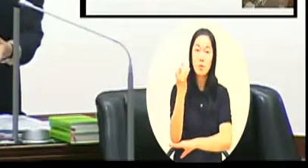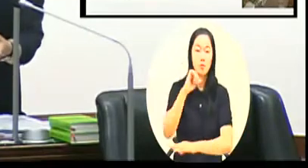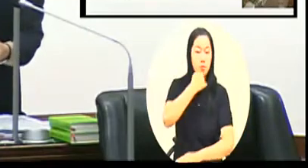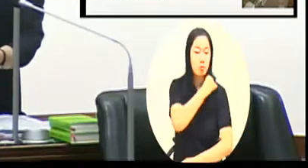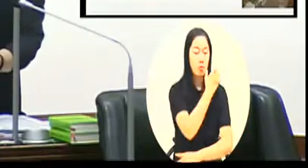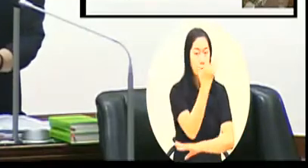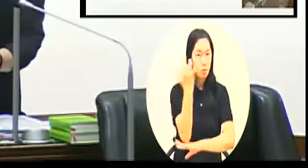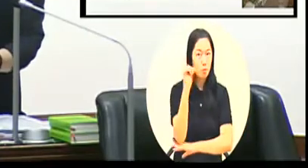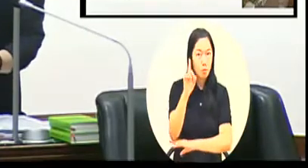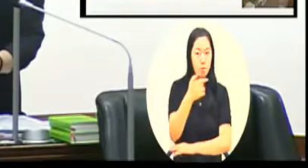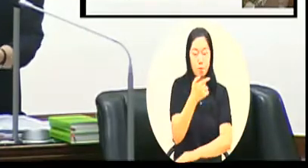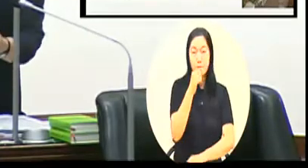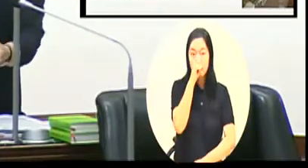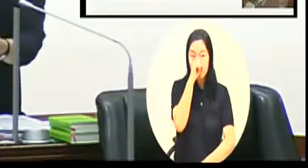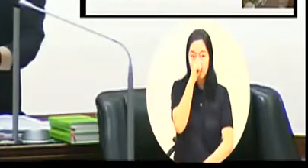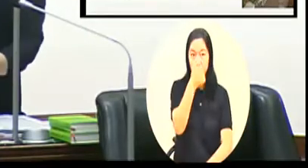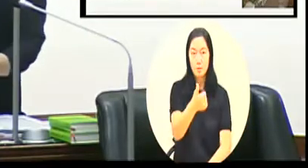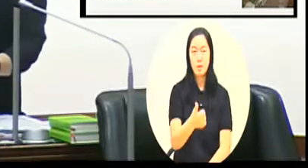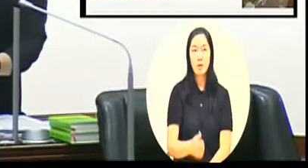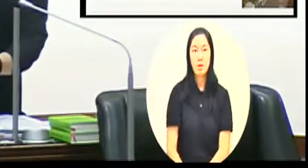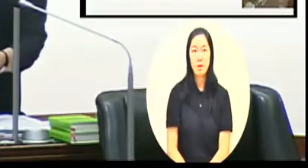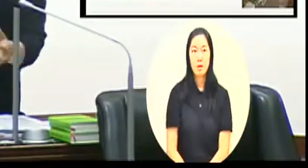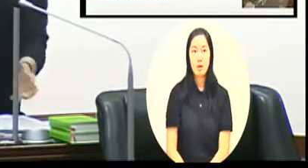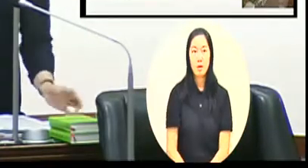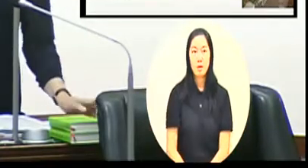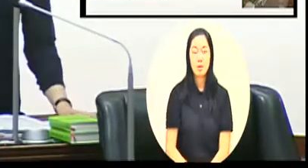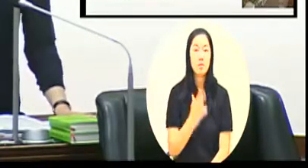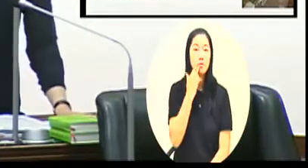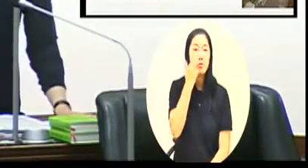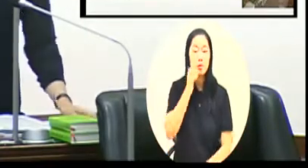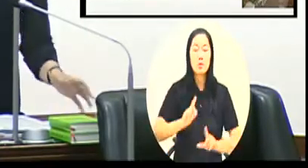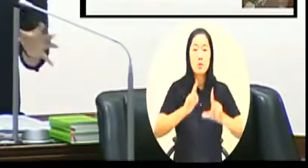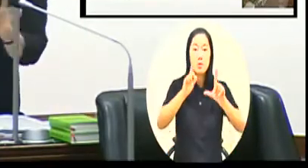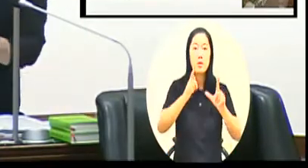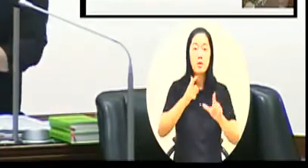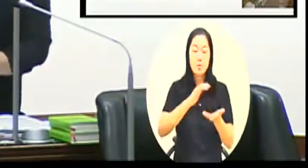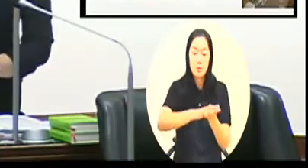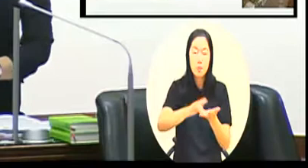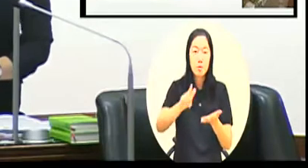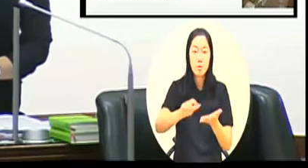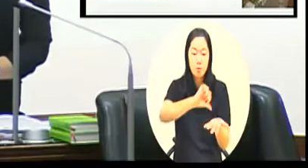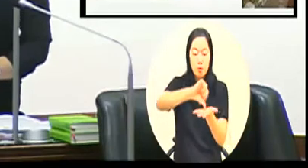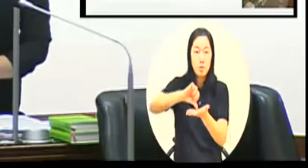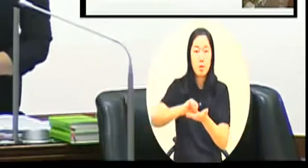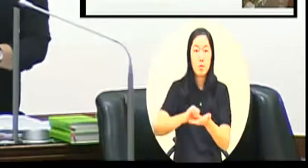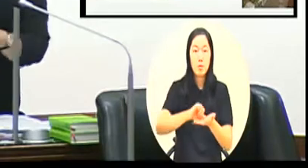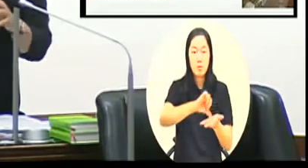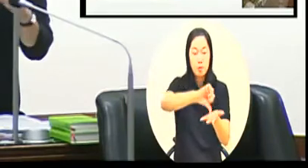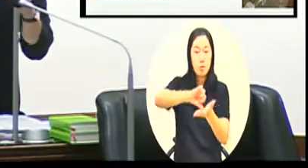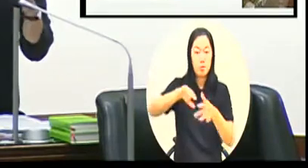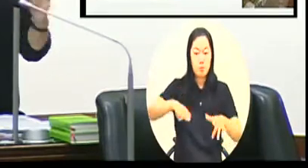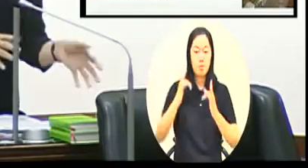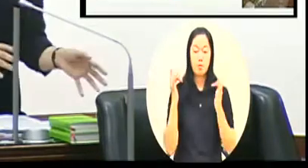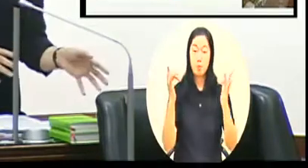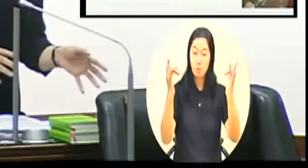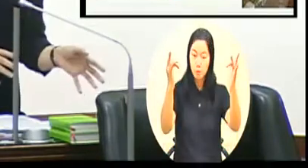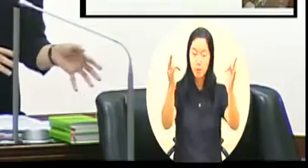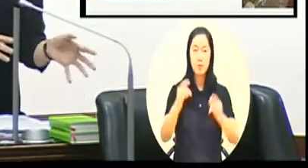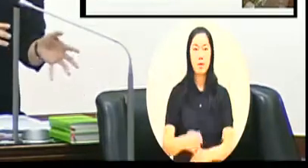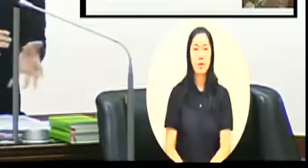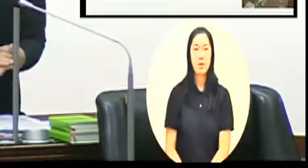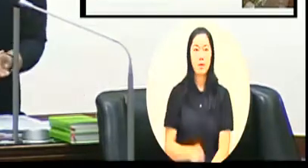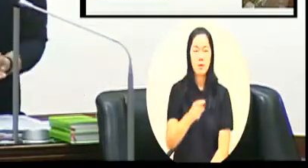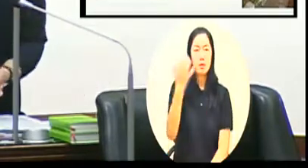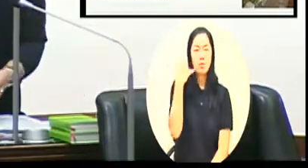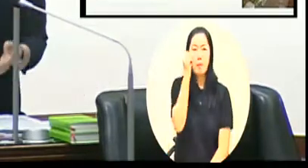那个好那个铁冬青或什么最好的一些树哦，把它再种在我们的人行道，但是之前的那一些